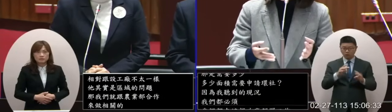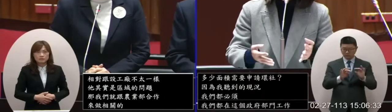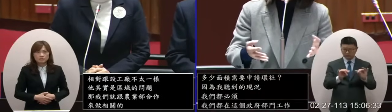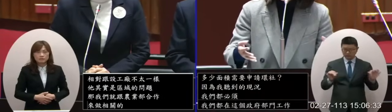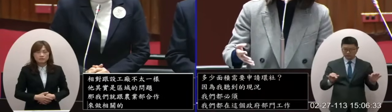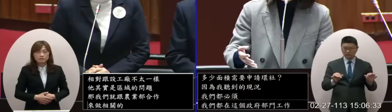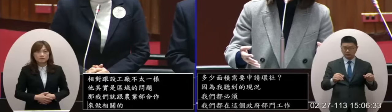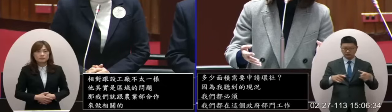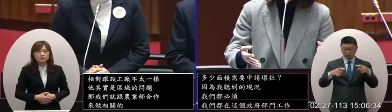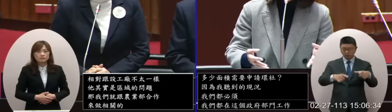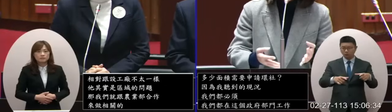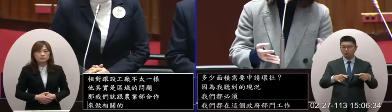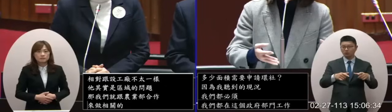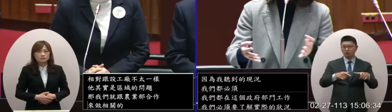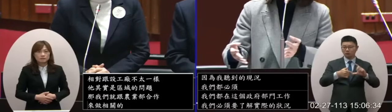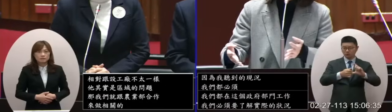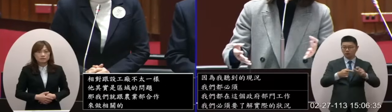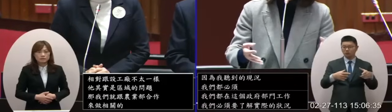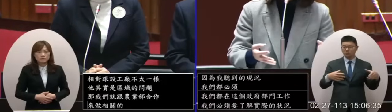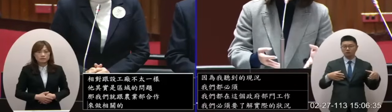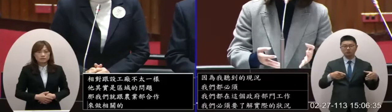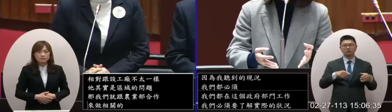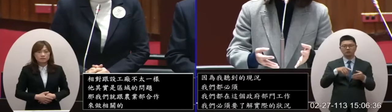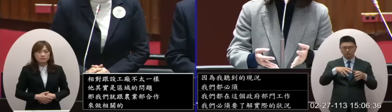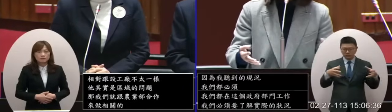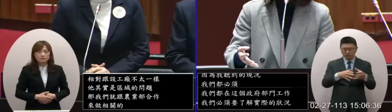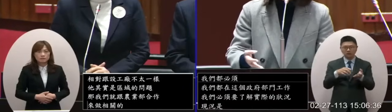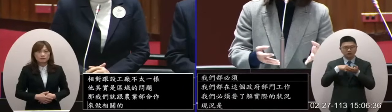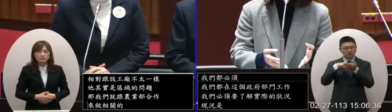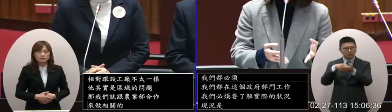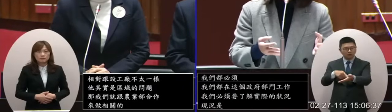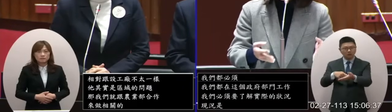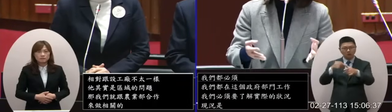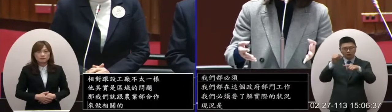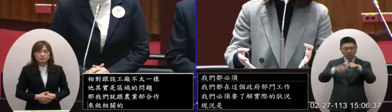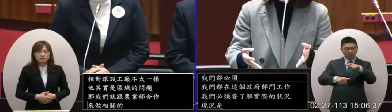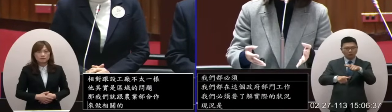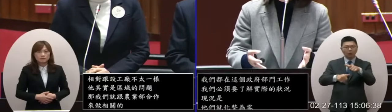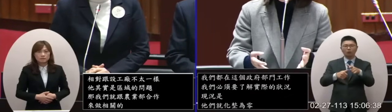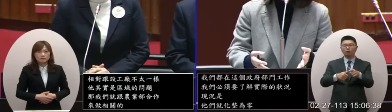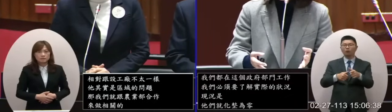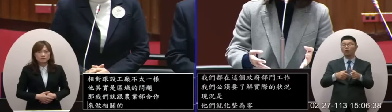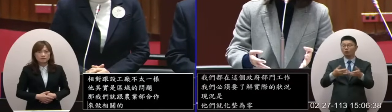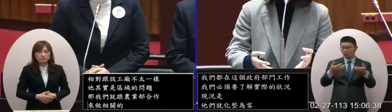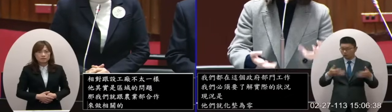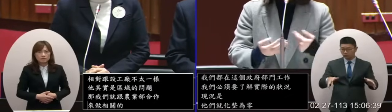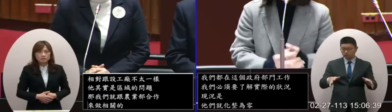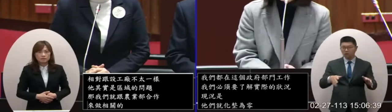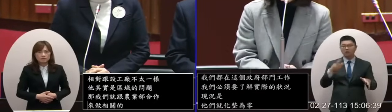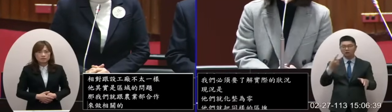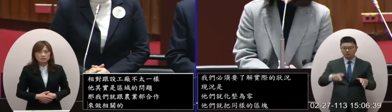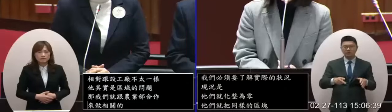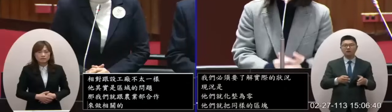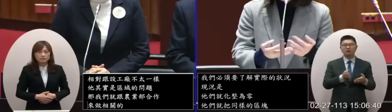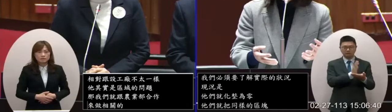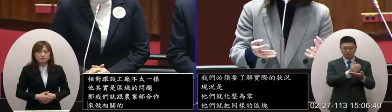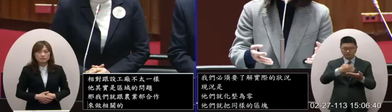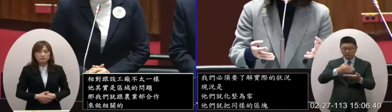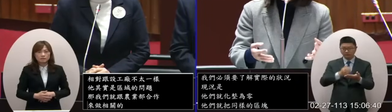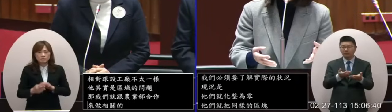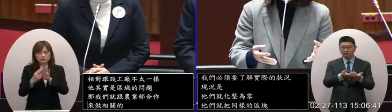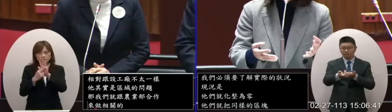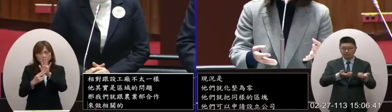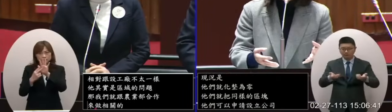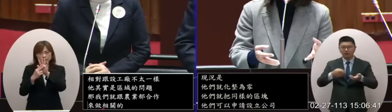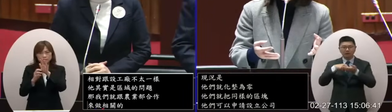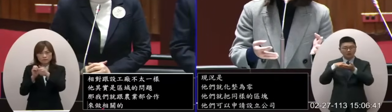块，他们可以申请设立公司多一点，然后分块来就是申请。 我跟委员说， 那减